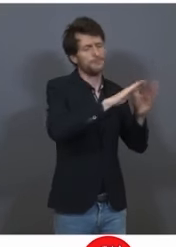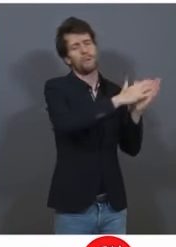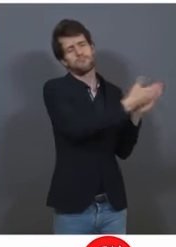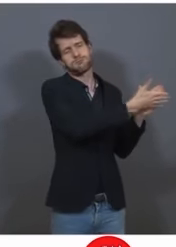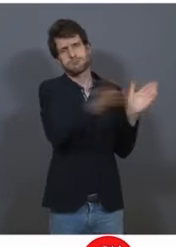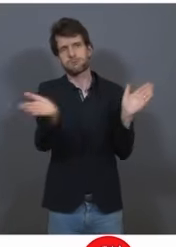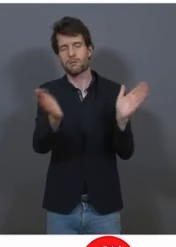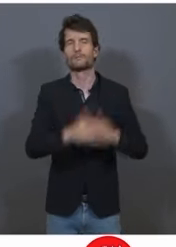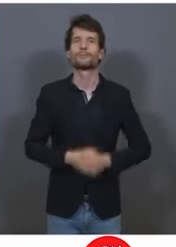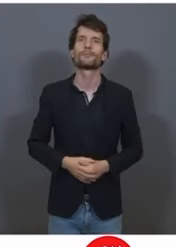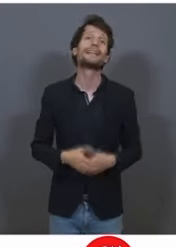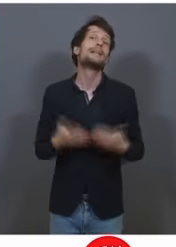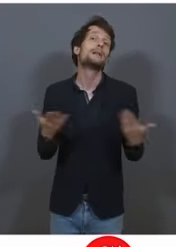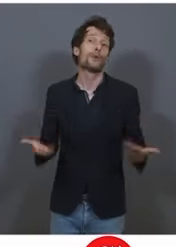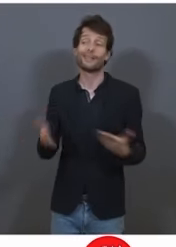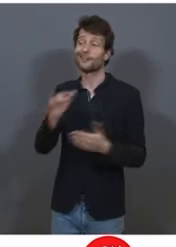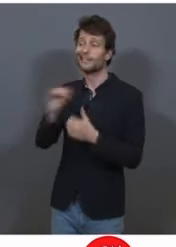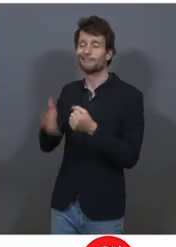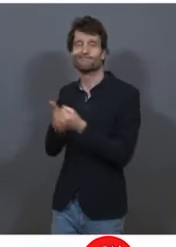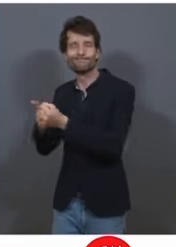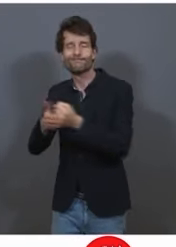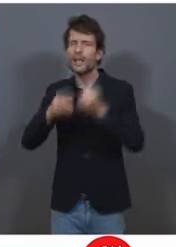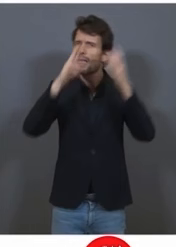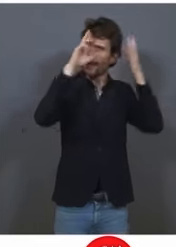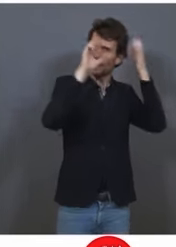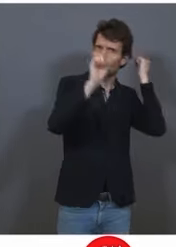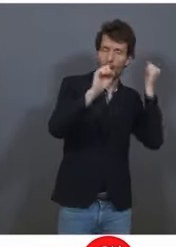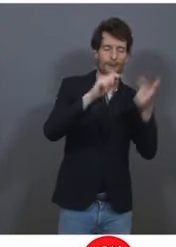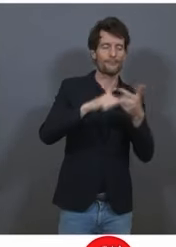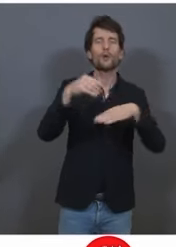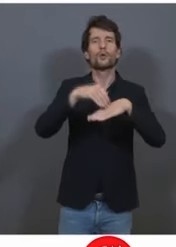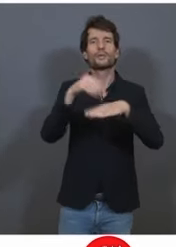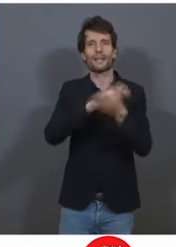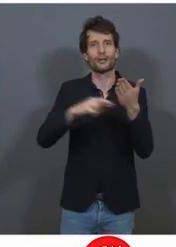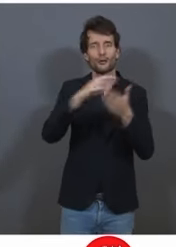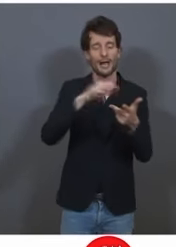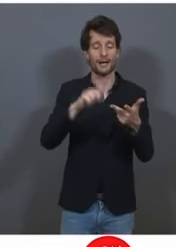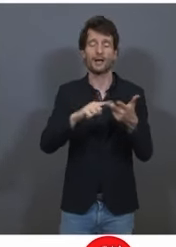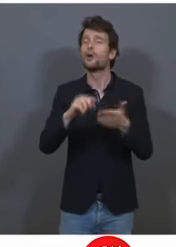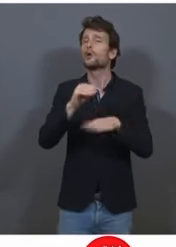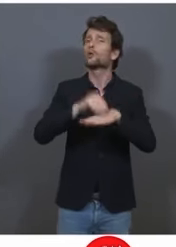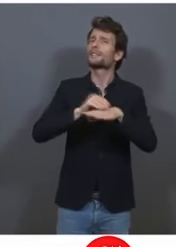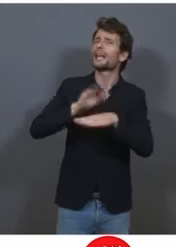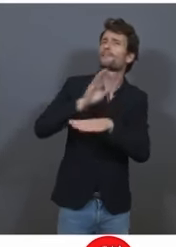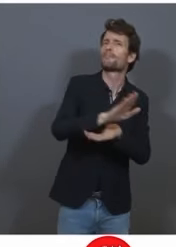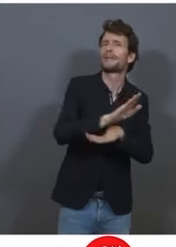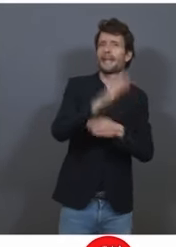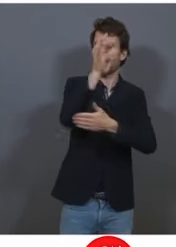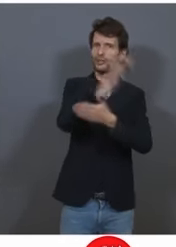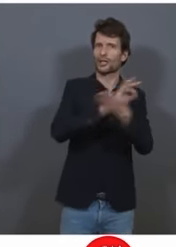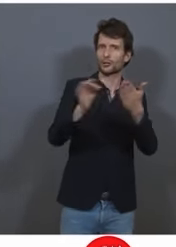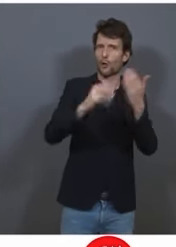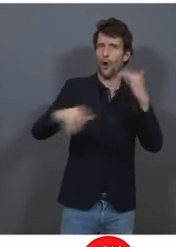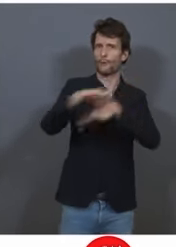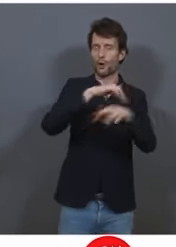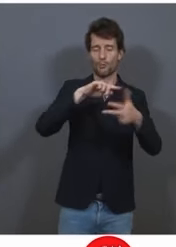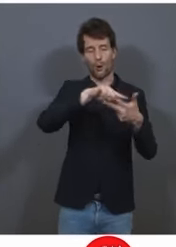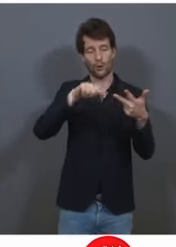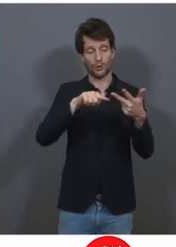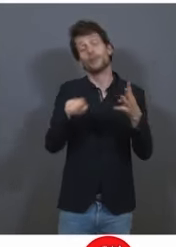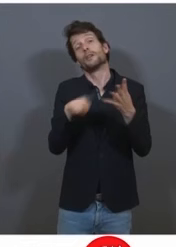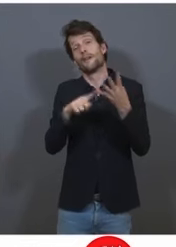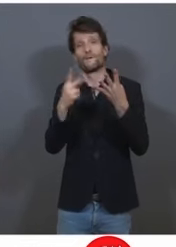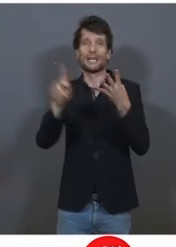concours à l'Institut le rectorat, le conseil régional, le conseil d'architecture, d'urbanisme et de l'environnement, ainsi que notre ville, bien